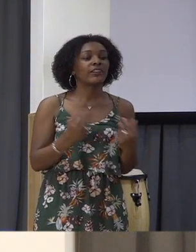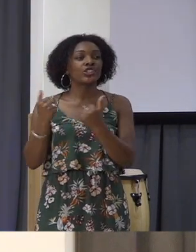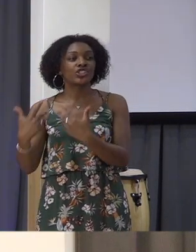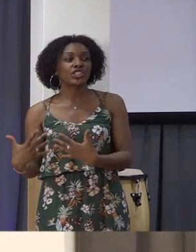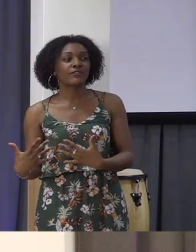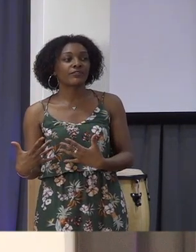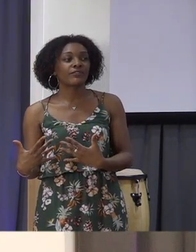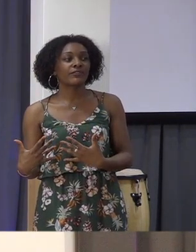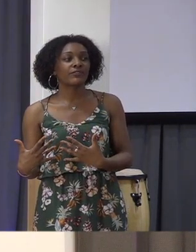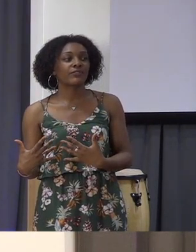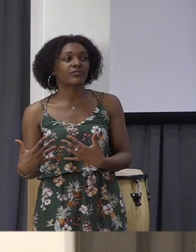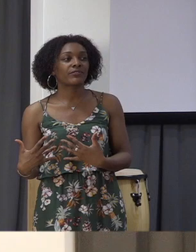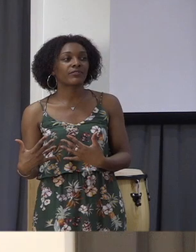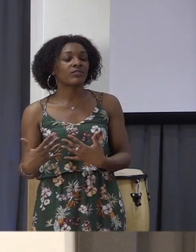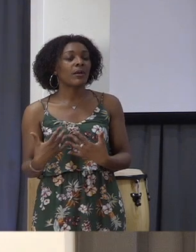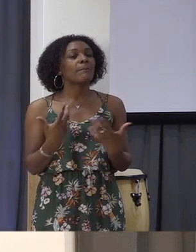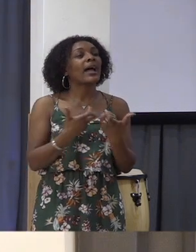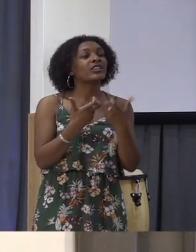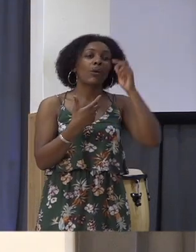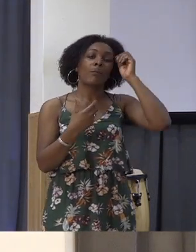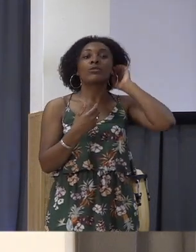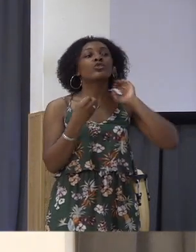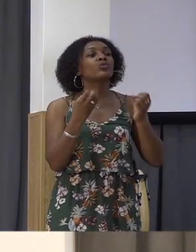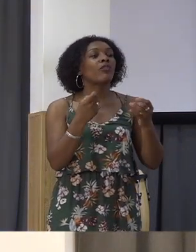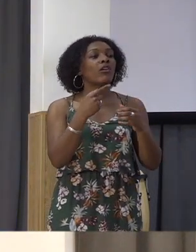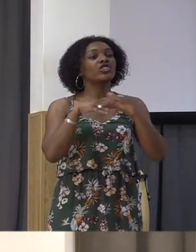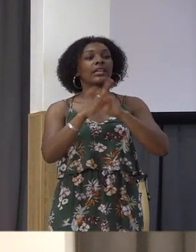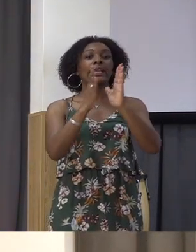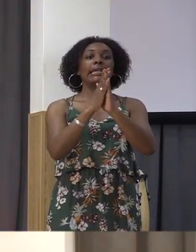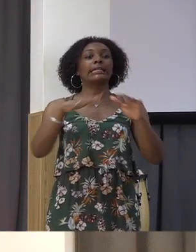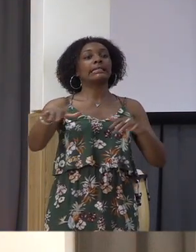d'avoir comme approche la statistique.